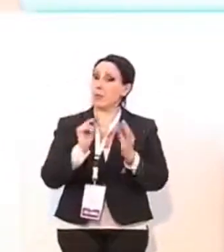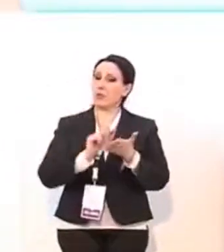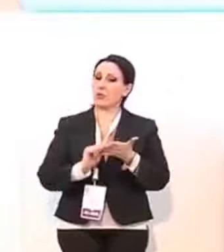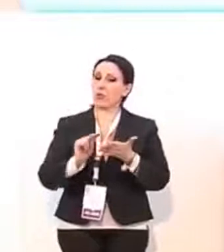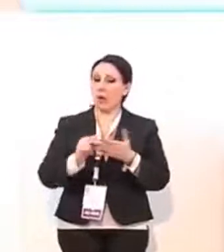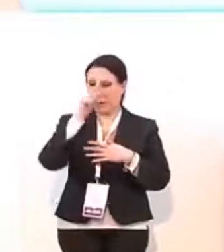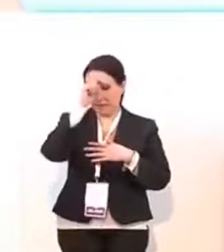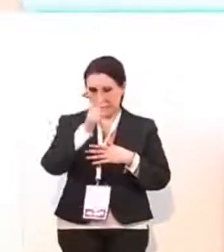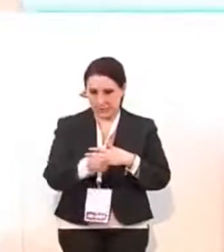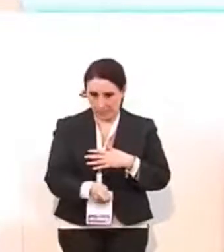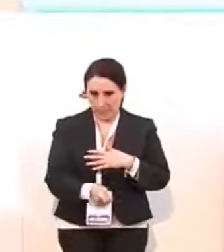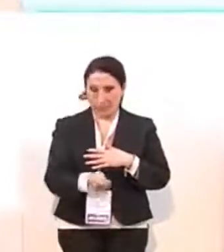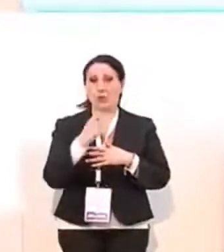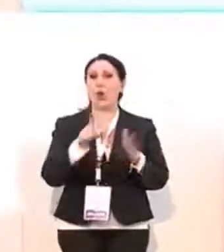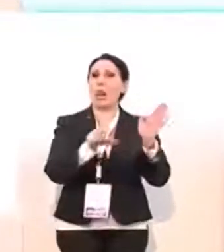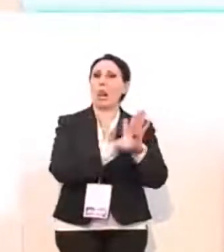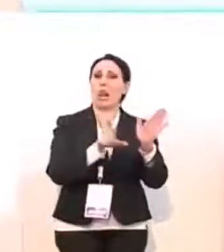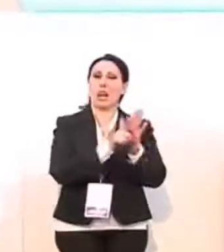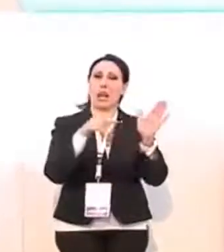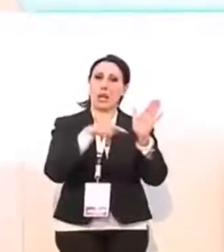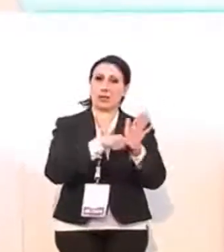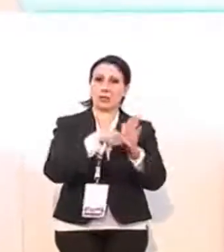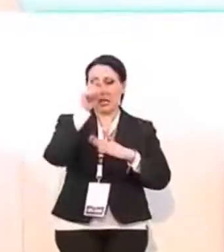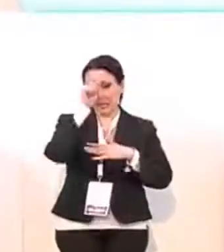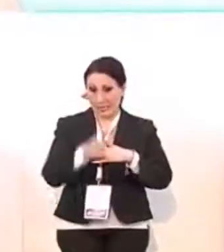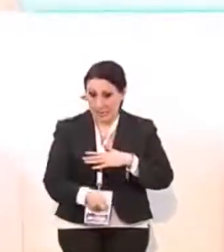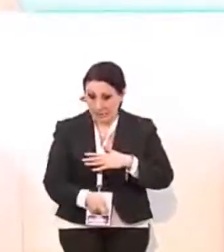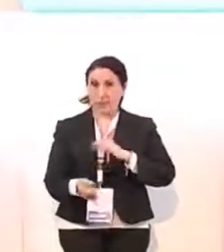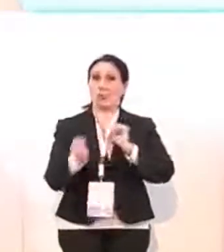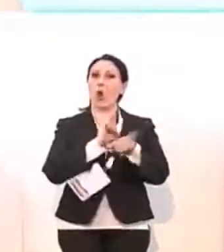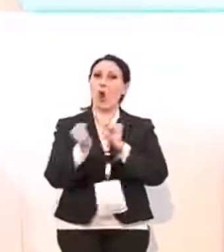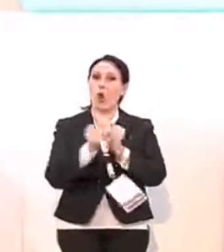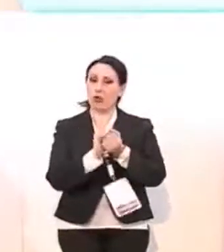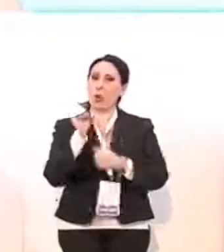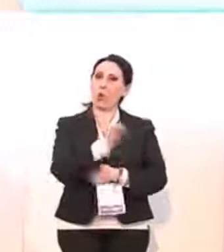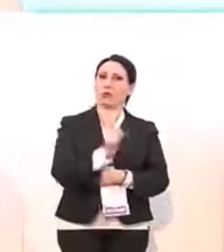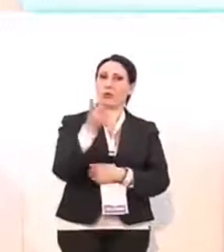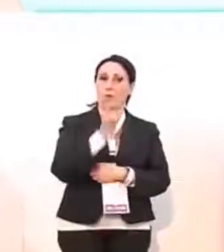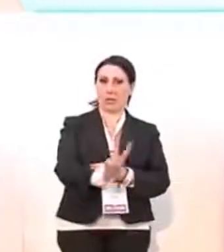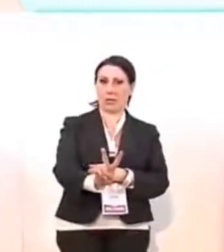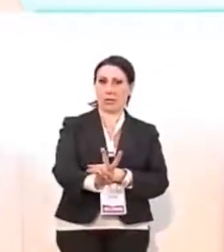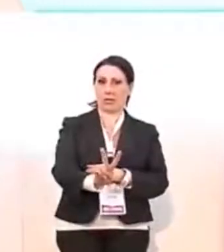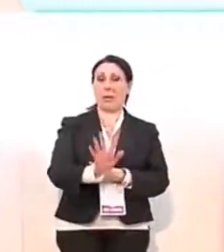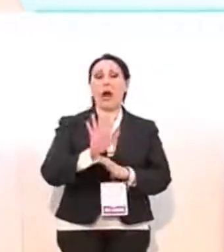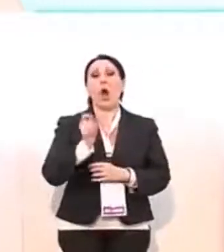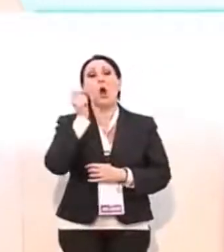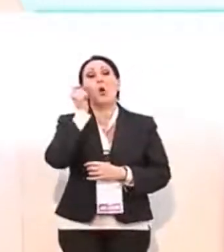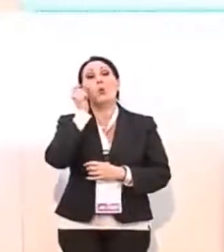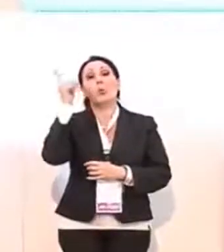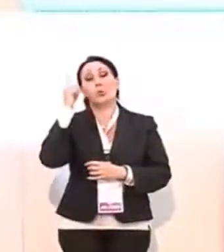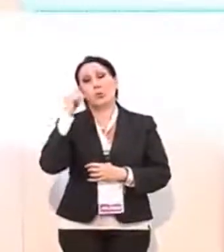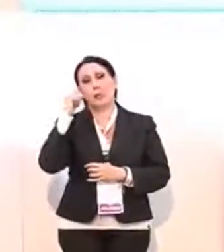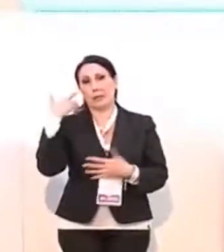rispetto, della legalità e della lotta contro la violenza. ma costruire la cultura contro la